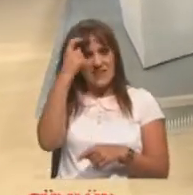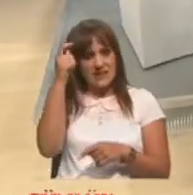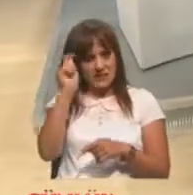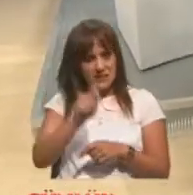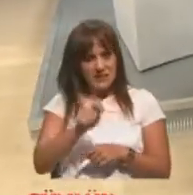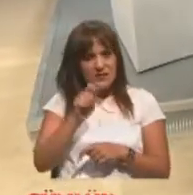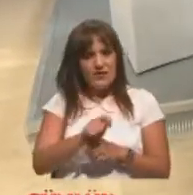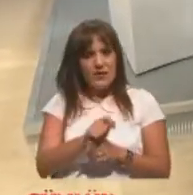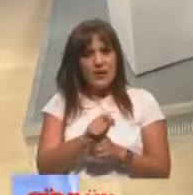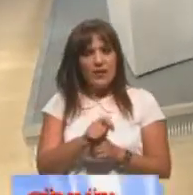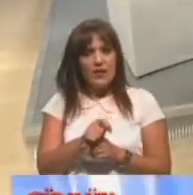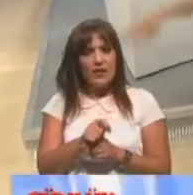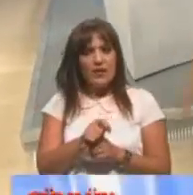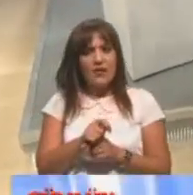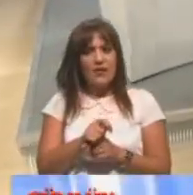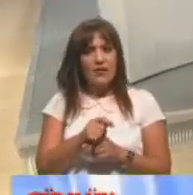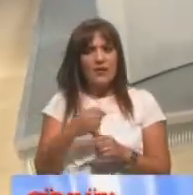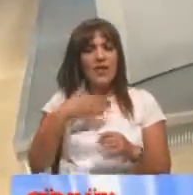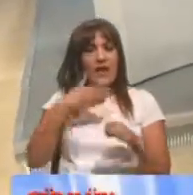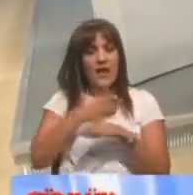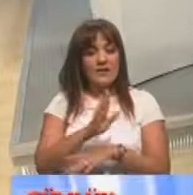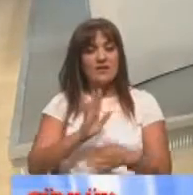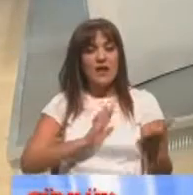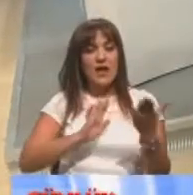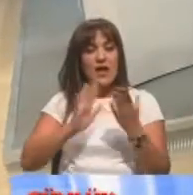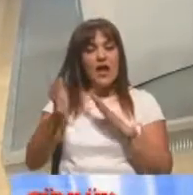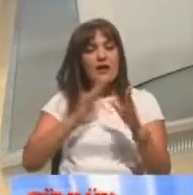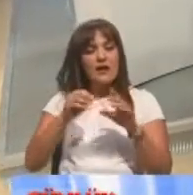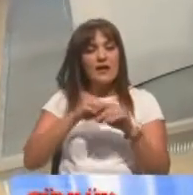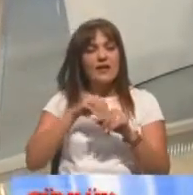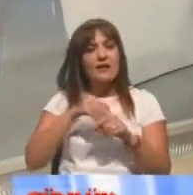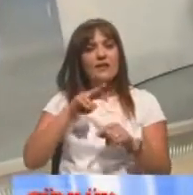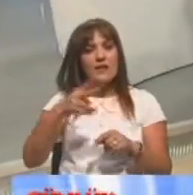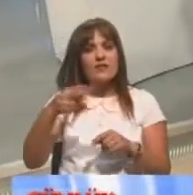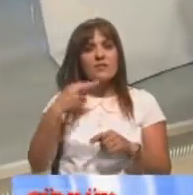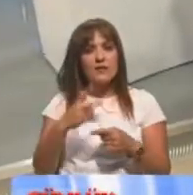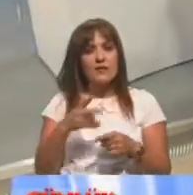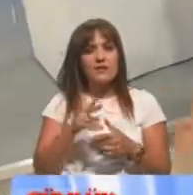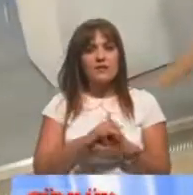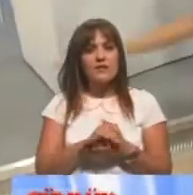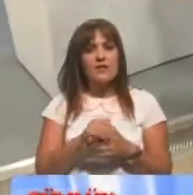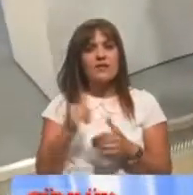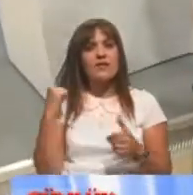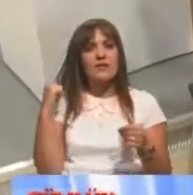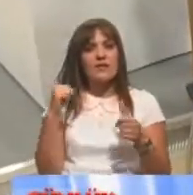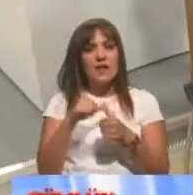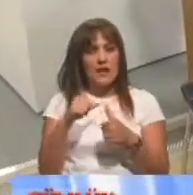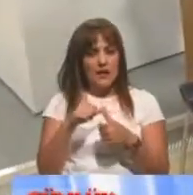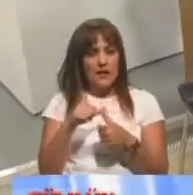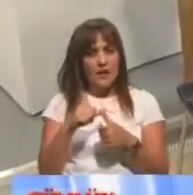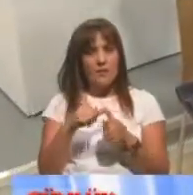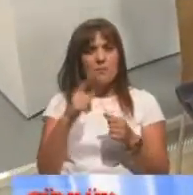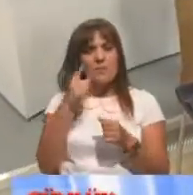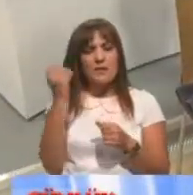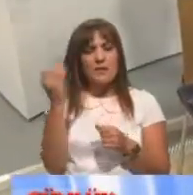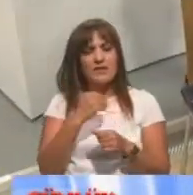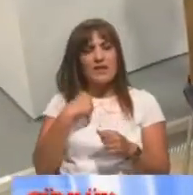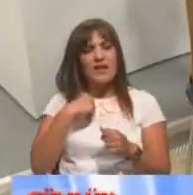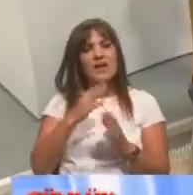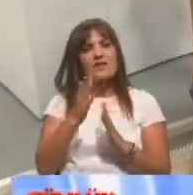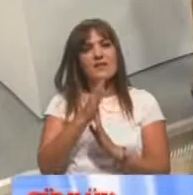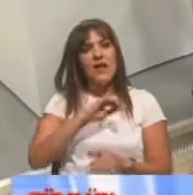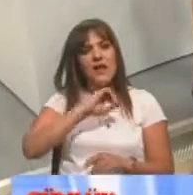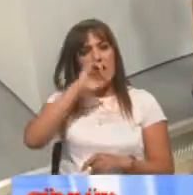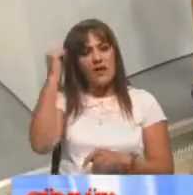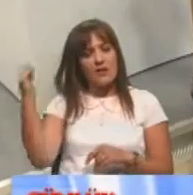ısınınca asıl hareket bölgesine geçebiliriz. Tekrar bir kez daha sağ tarafa